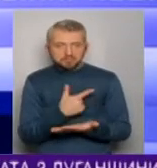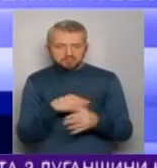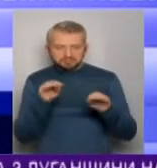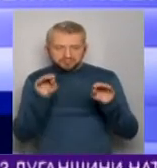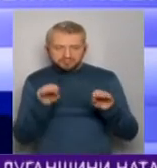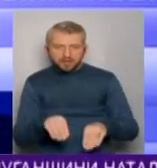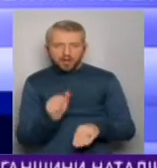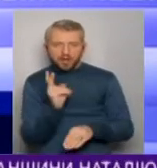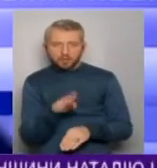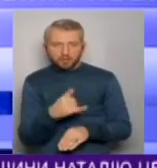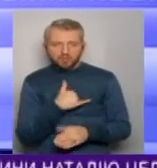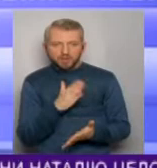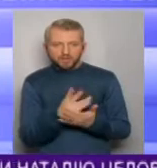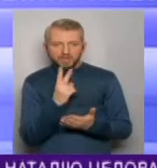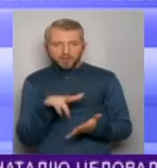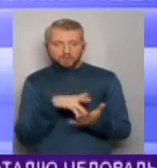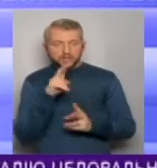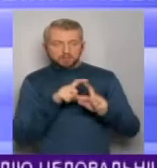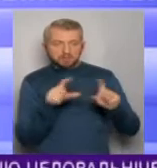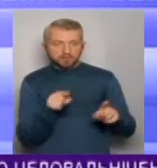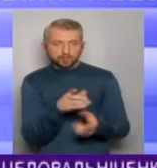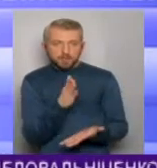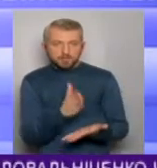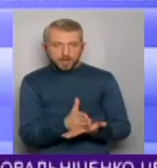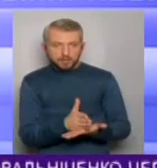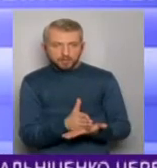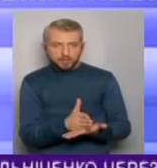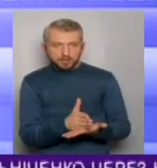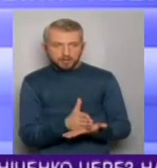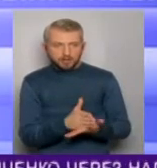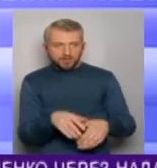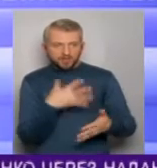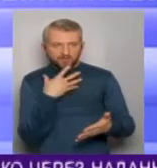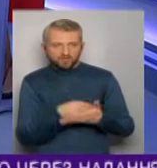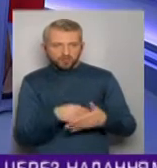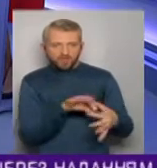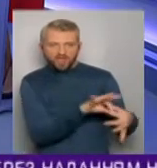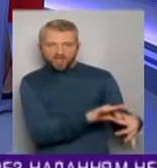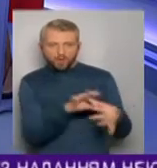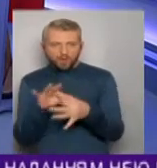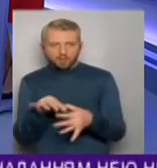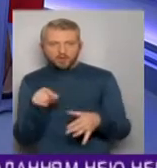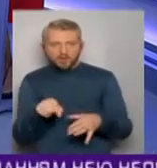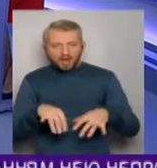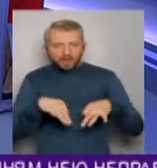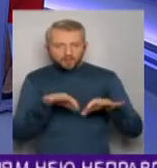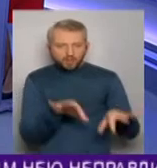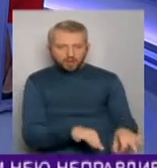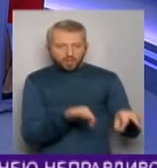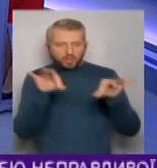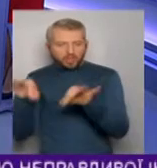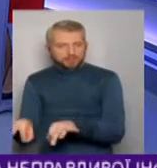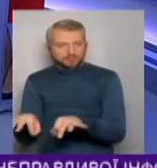У нас є два комунальні підприємства, які мають евакуатори, і ми переміщуємо ці автомобілі.